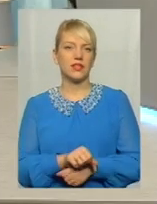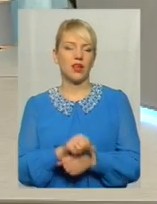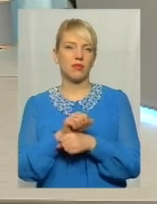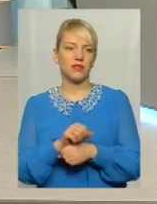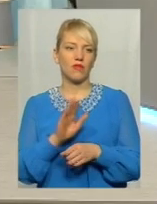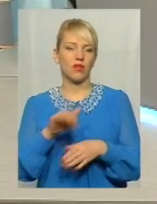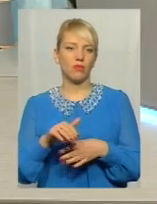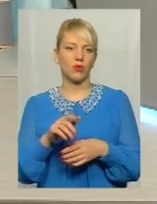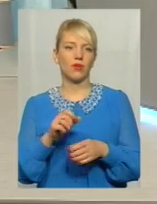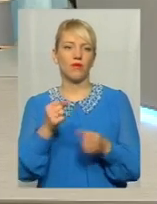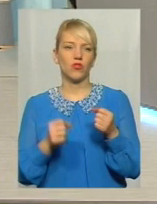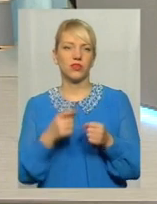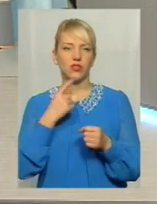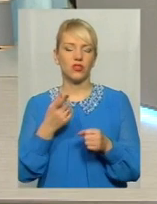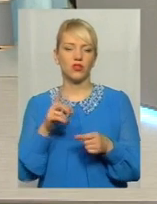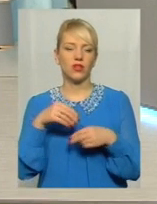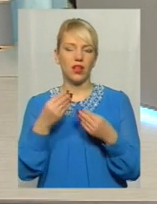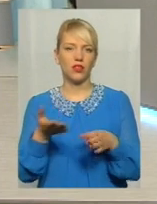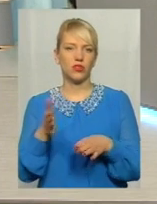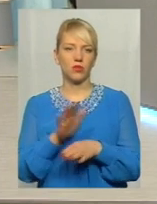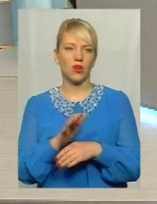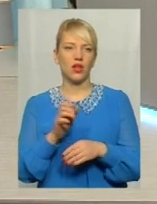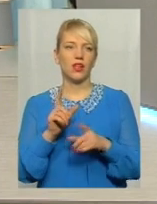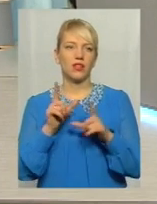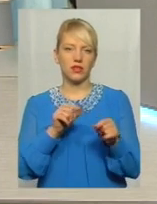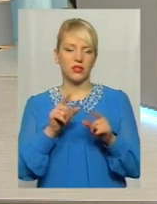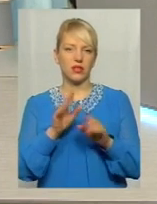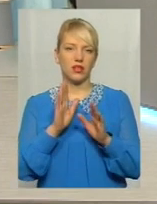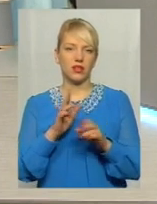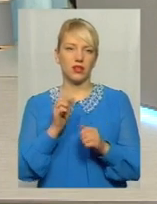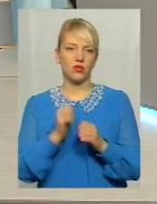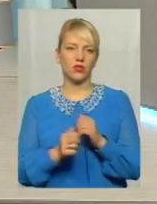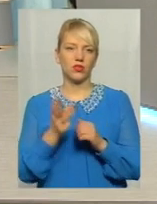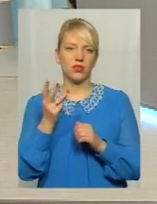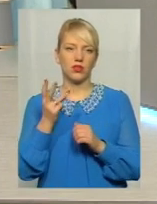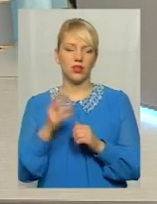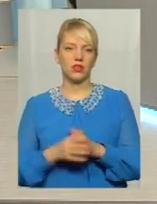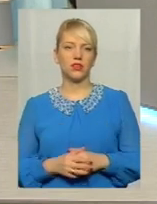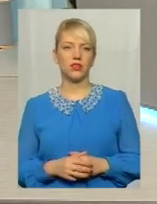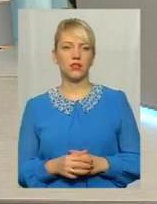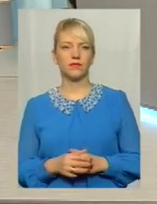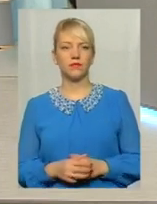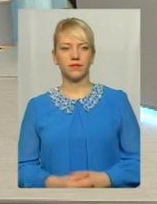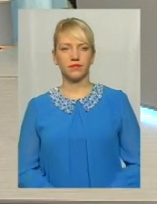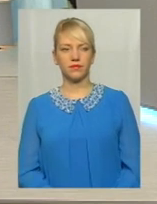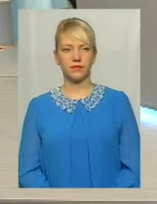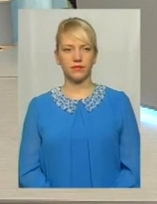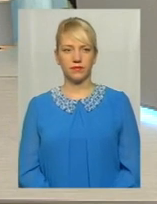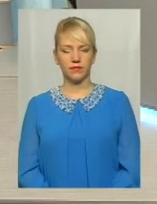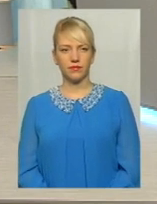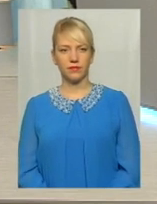сказали, що їм дали розпорядження, щоб їздив кожен третій лише. Це має свіду до... Це Аліса працювала.